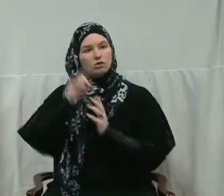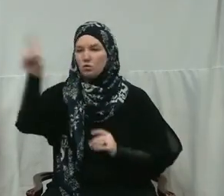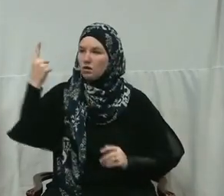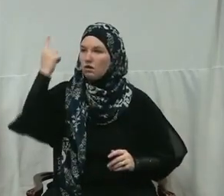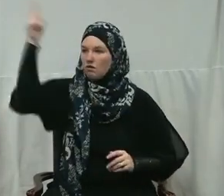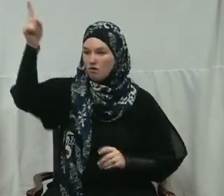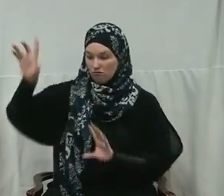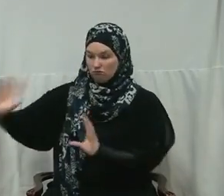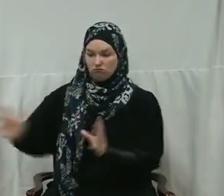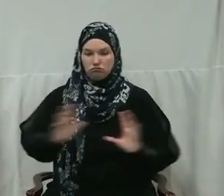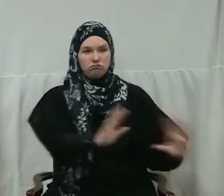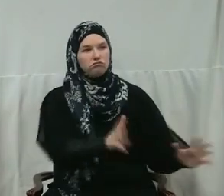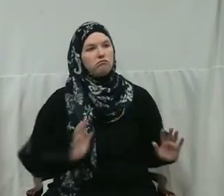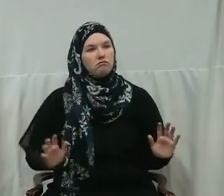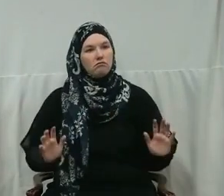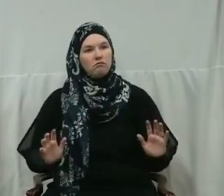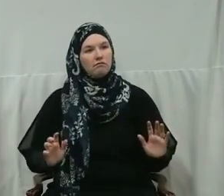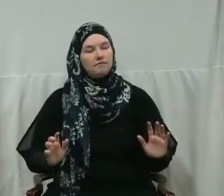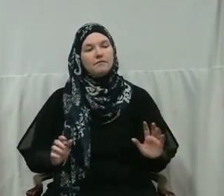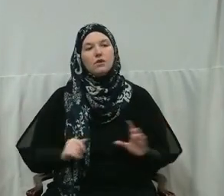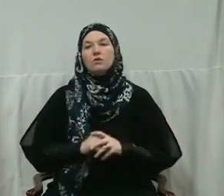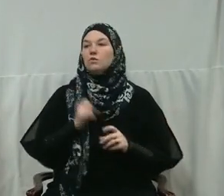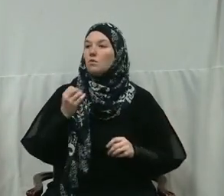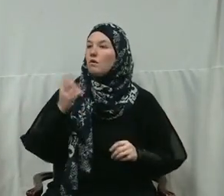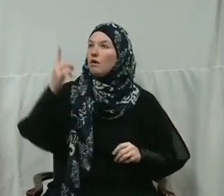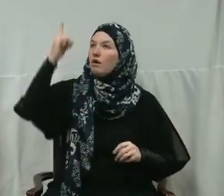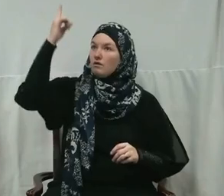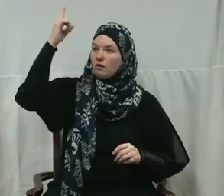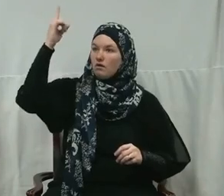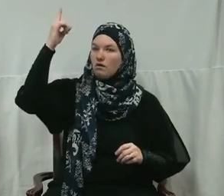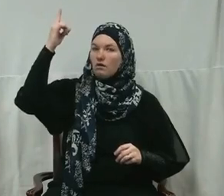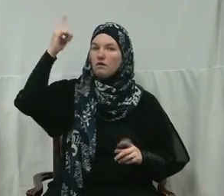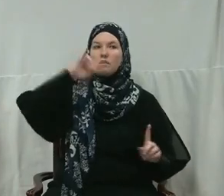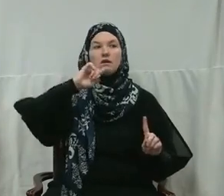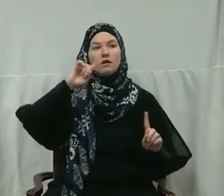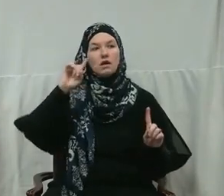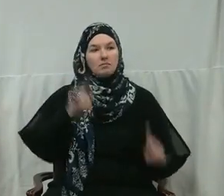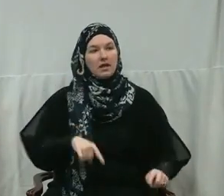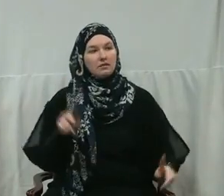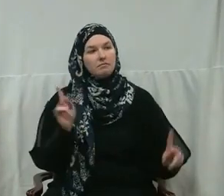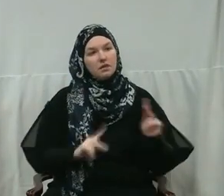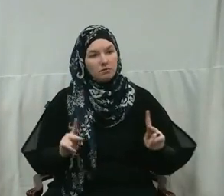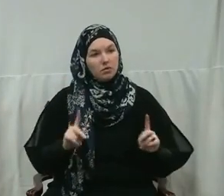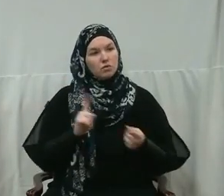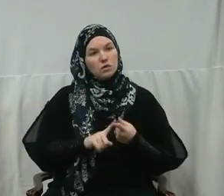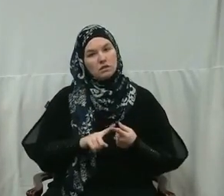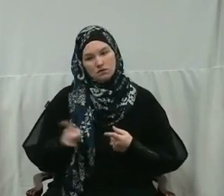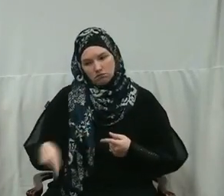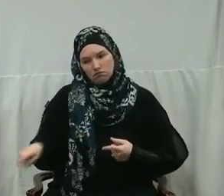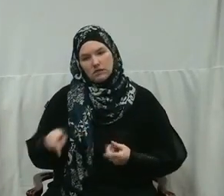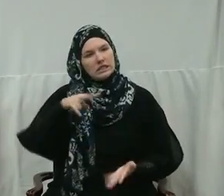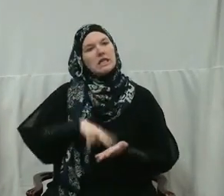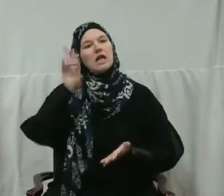وَجَعَلَ أَهْلَهَا شِيعًا. So Allah subhanahu wa ta'ala commanded people to stand up for